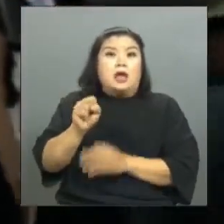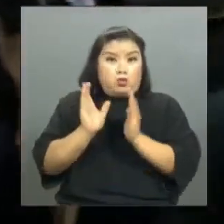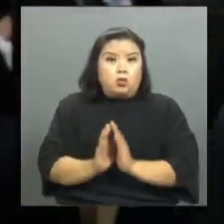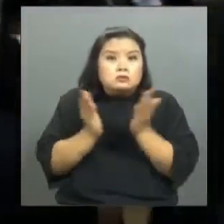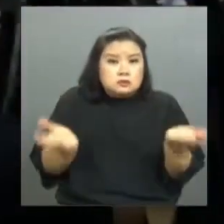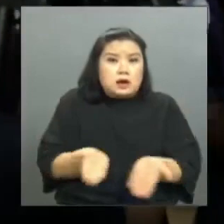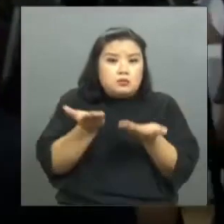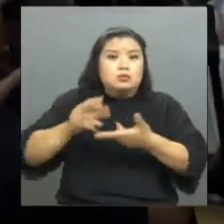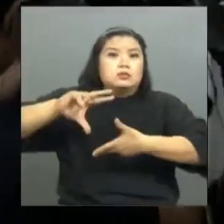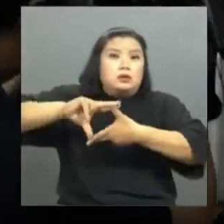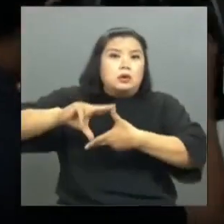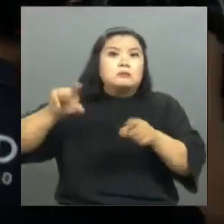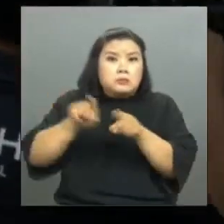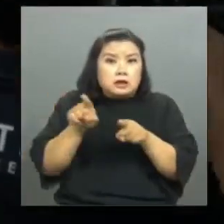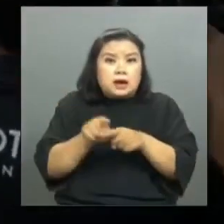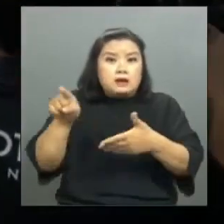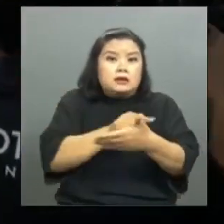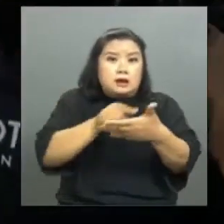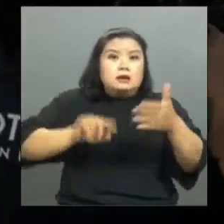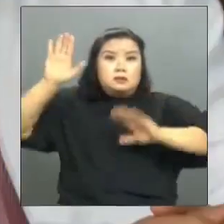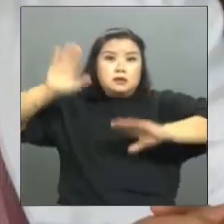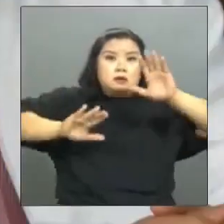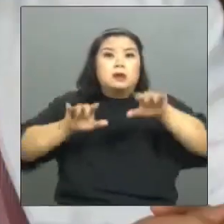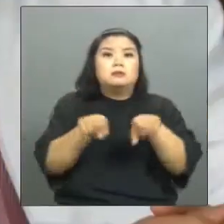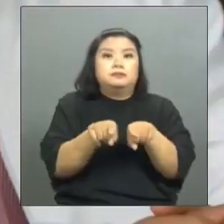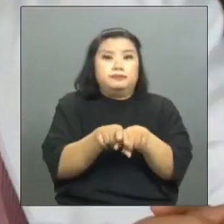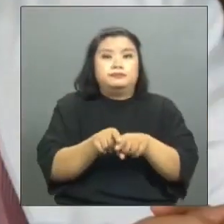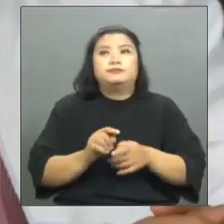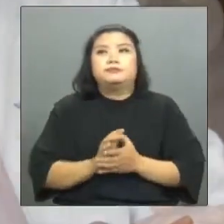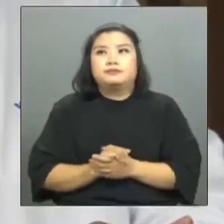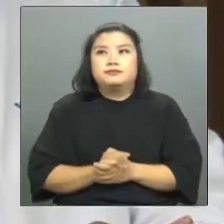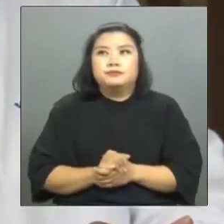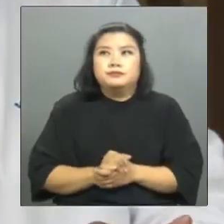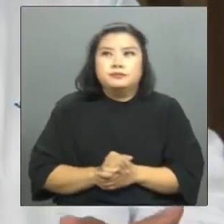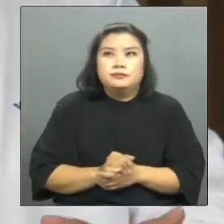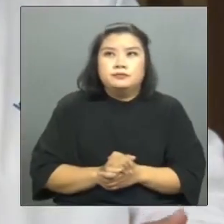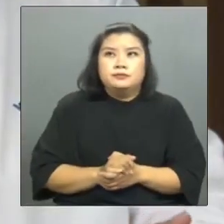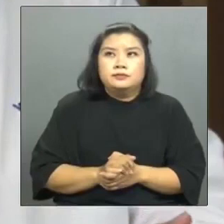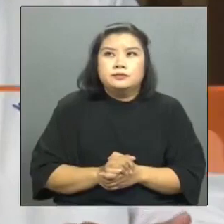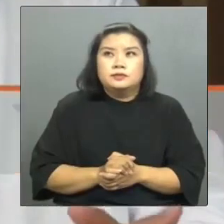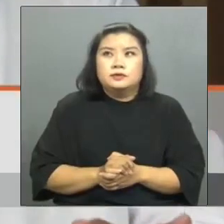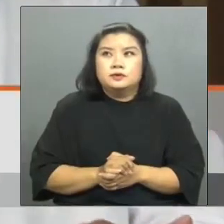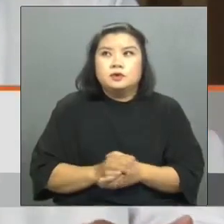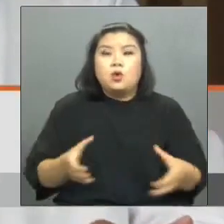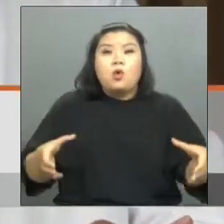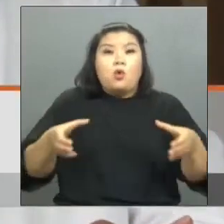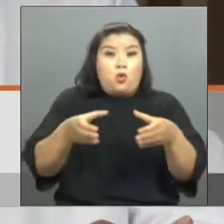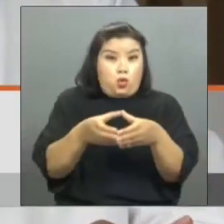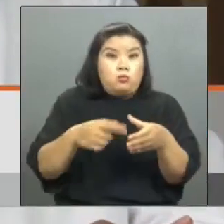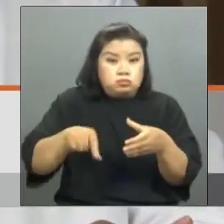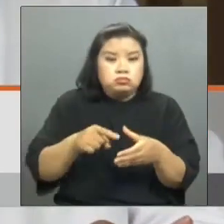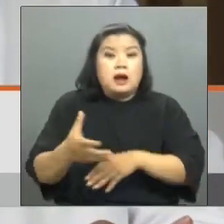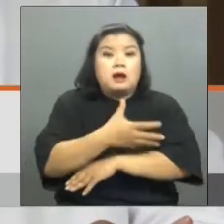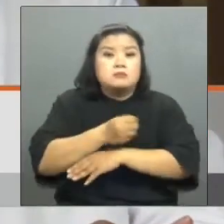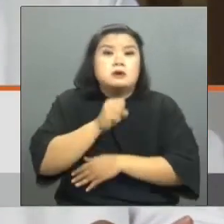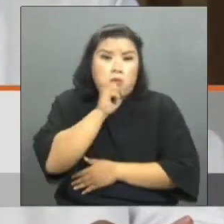ซึ่งมาจากระบอบประชาธิปไตยเช่นกันค่ะ การที่เกิดการรวมตัวกันแล้วอ้างความชอบธรรมนั้